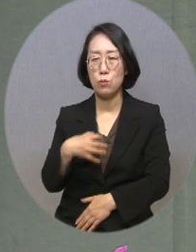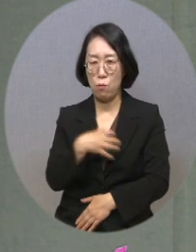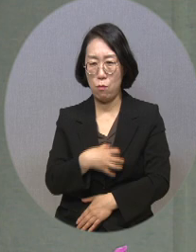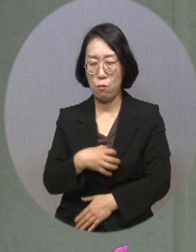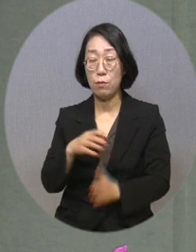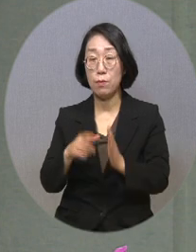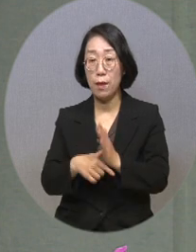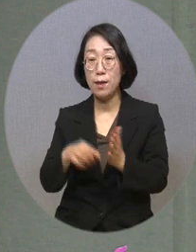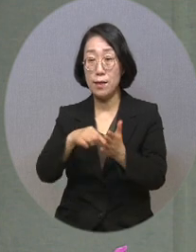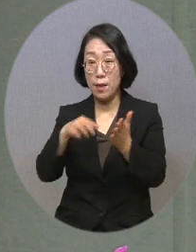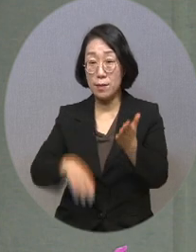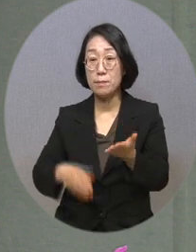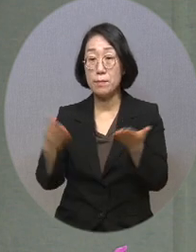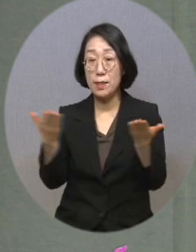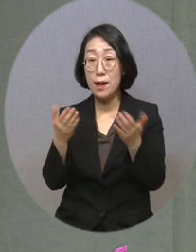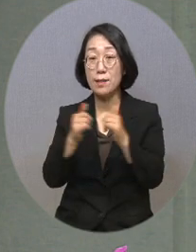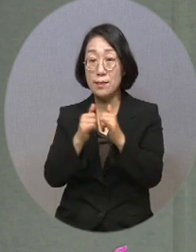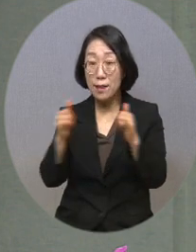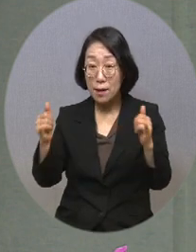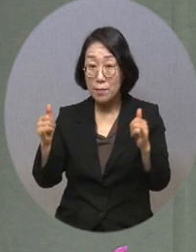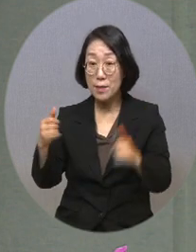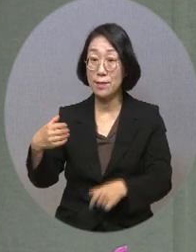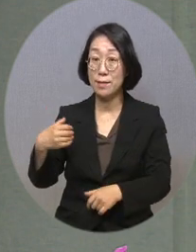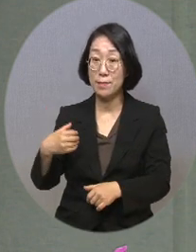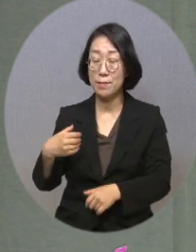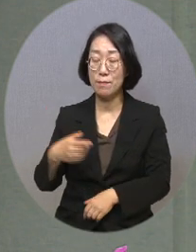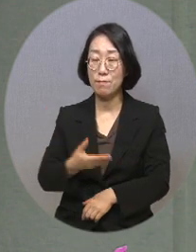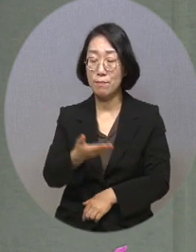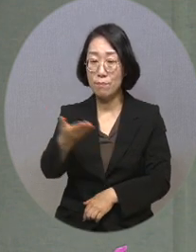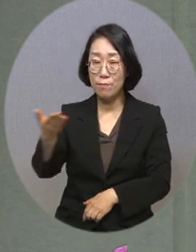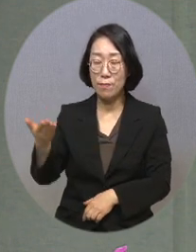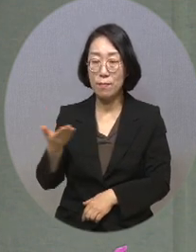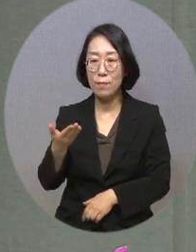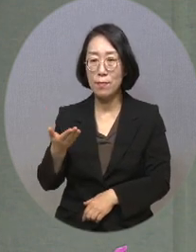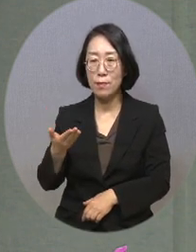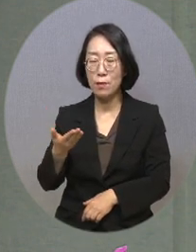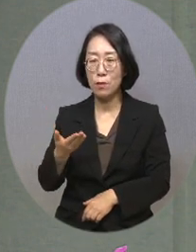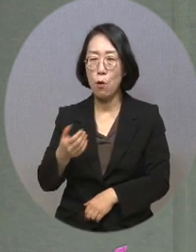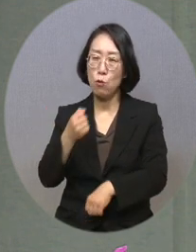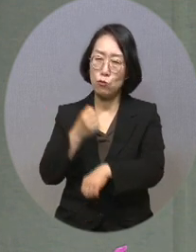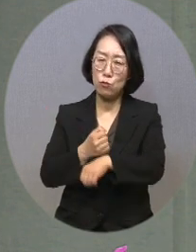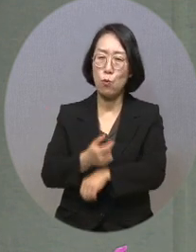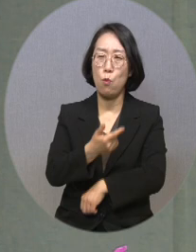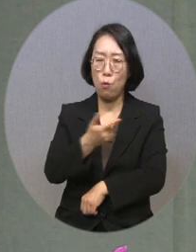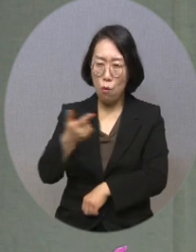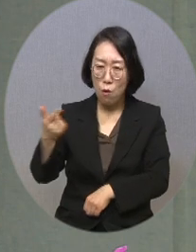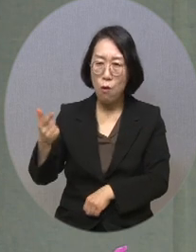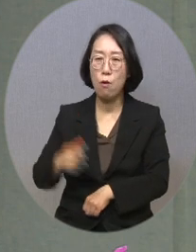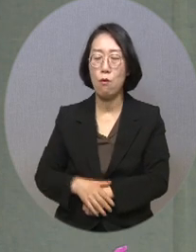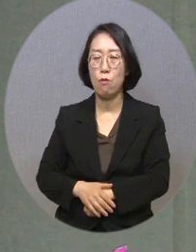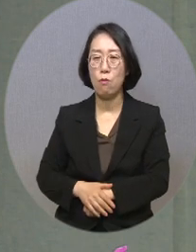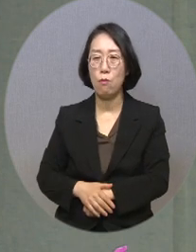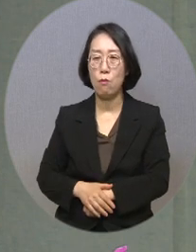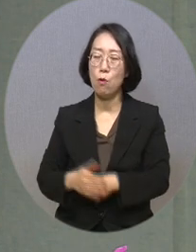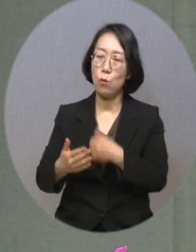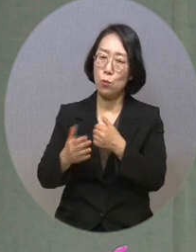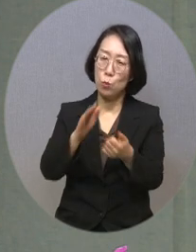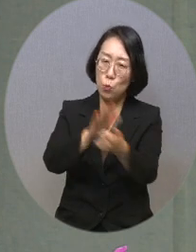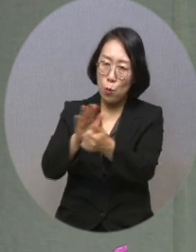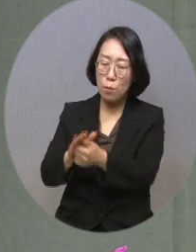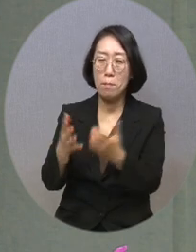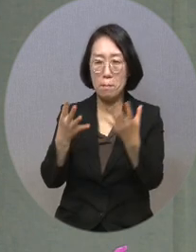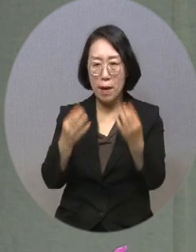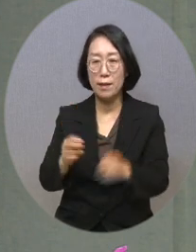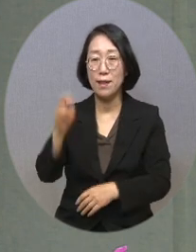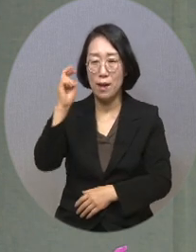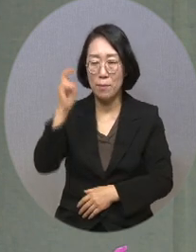우리 세무사 여러분들이 어느 때보다도 더 노고가 네. 많으시지 않았을까. 네. 이렇게 생각을